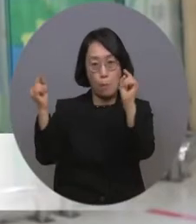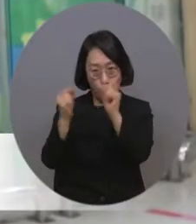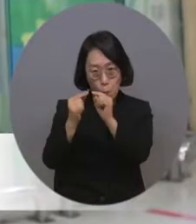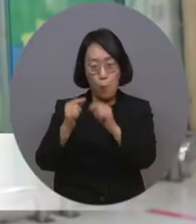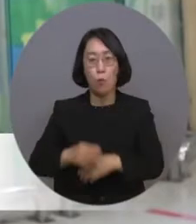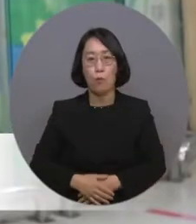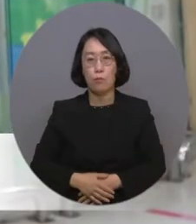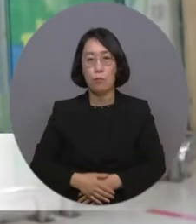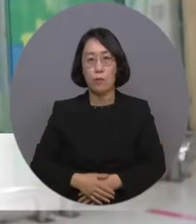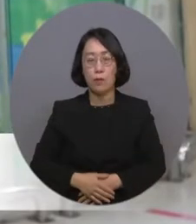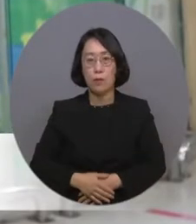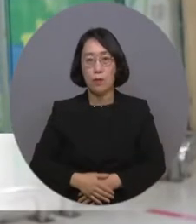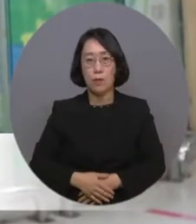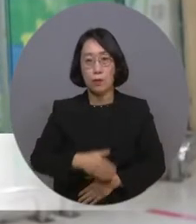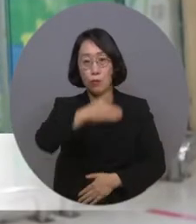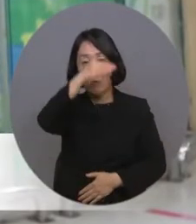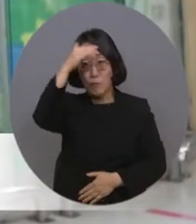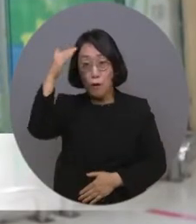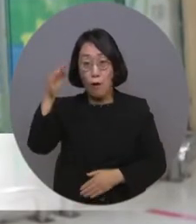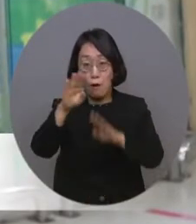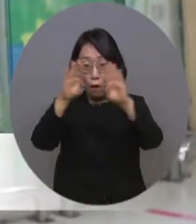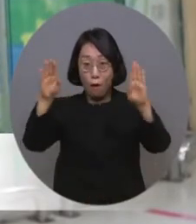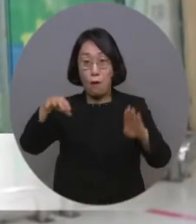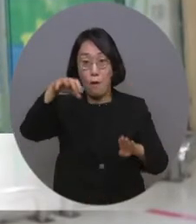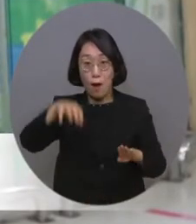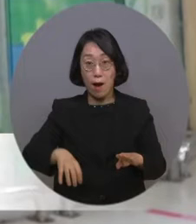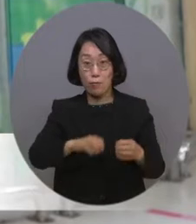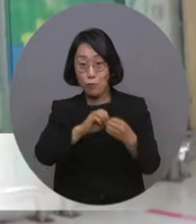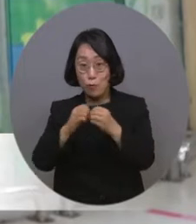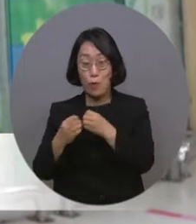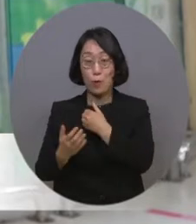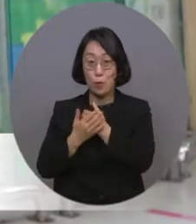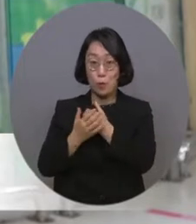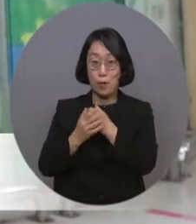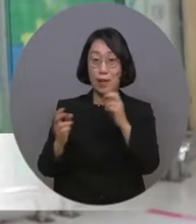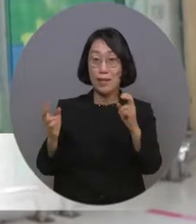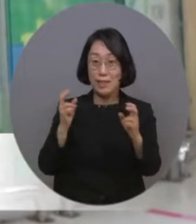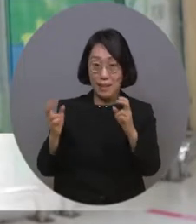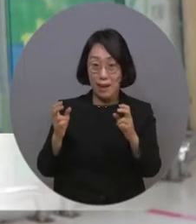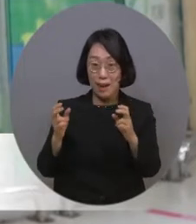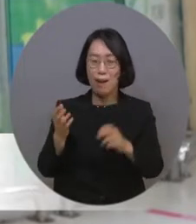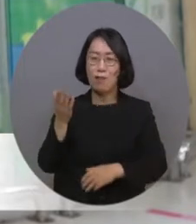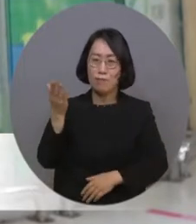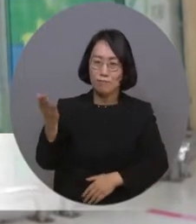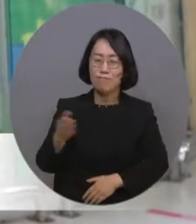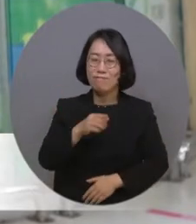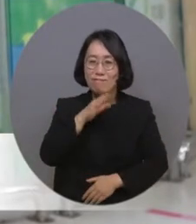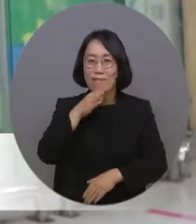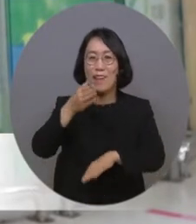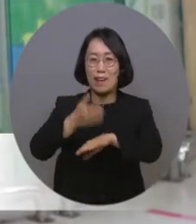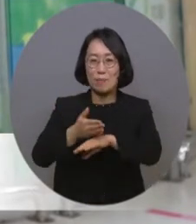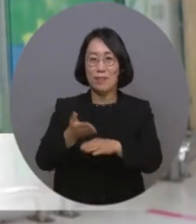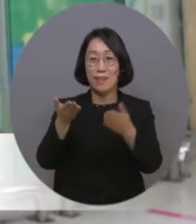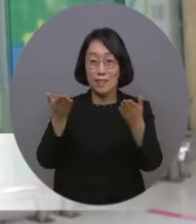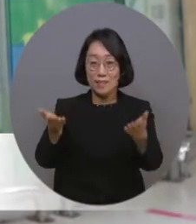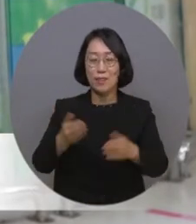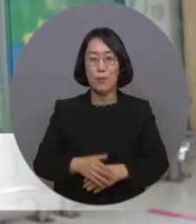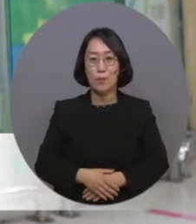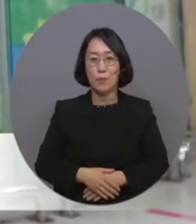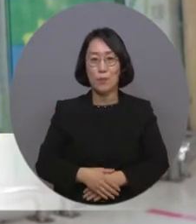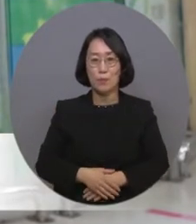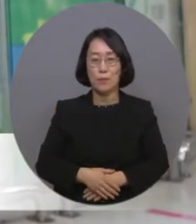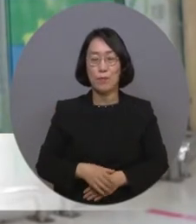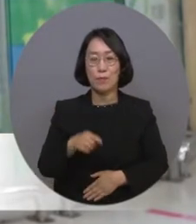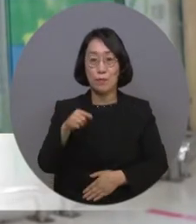이렇게 전시관을 아이들을 위해서 꾸밀 수 있도록 도와주신 우리 기아 주식회사에 감사의 말씀을 드리고요.